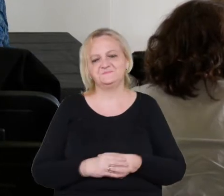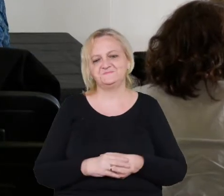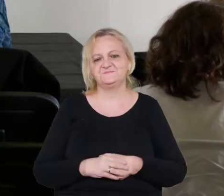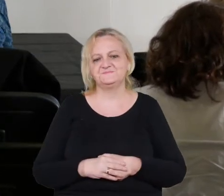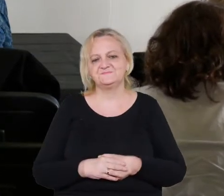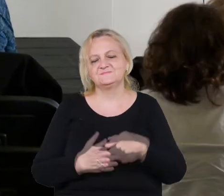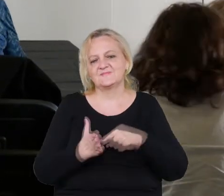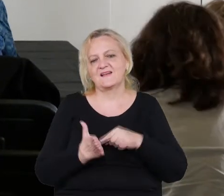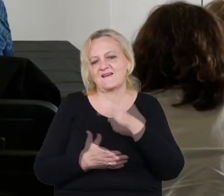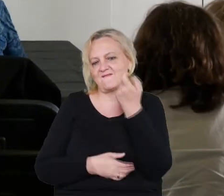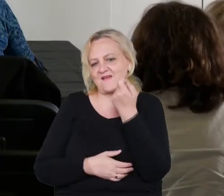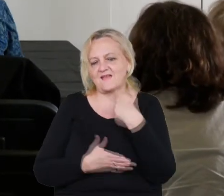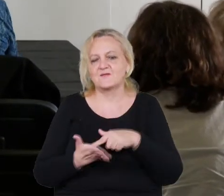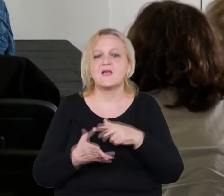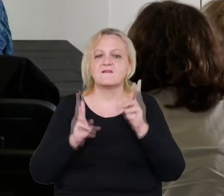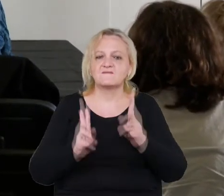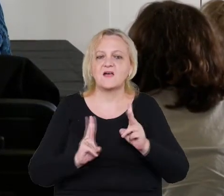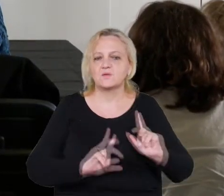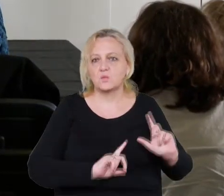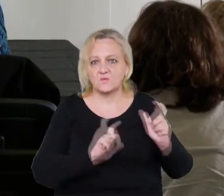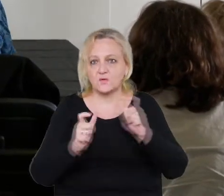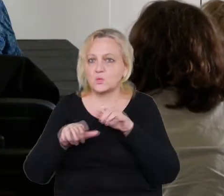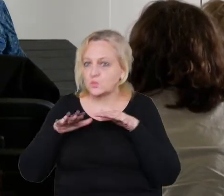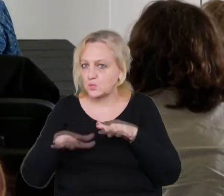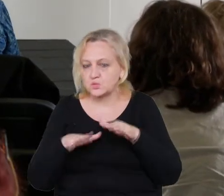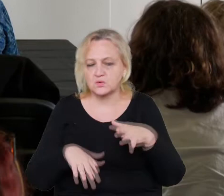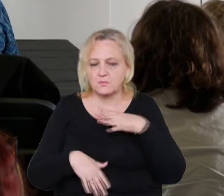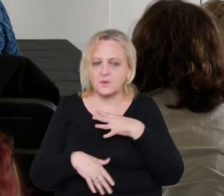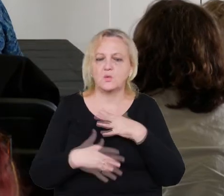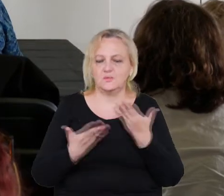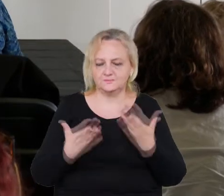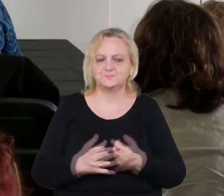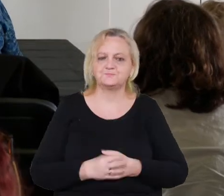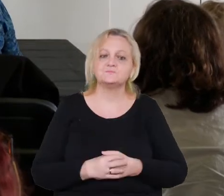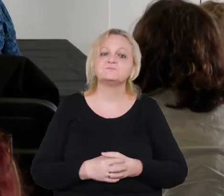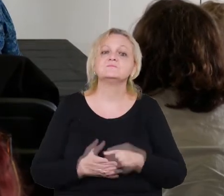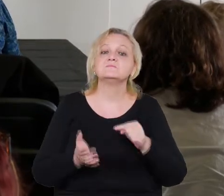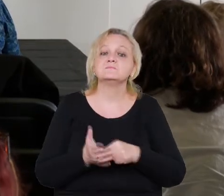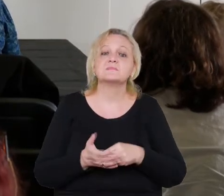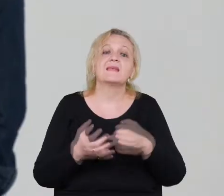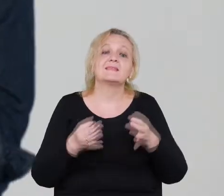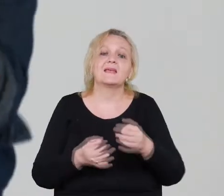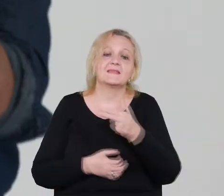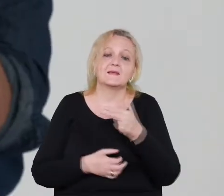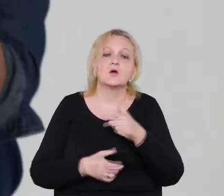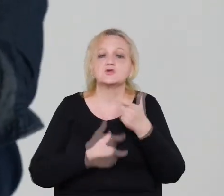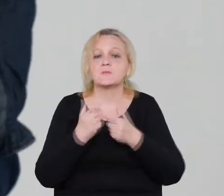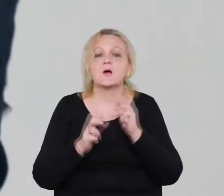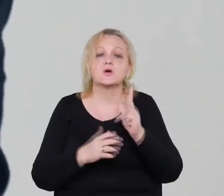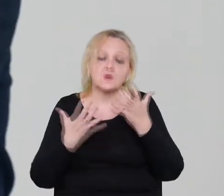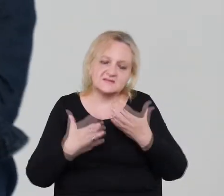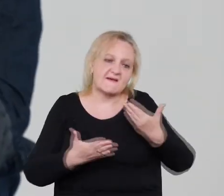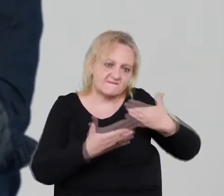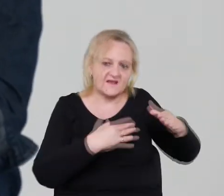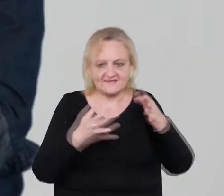tak tylko na chwileczkę faktycznie to że się tam działo takie rzeczy zza kulis owych No to może jak już jesteśmy przy temacie zróbmy tak kto